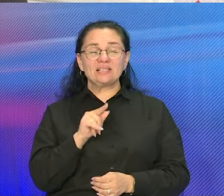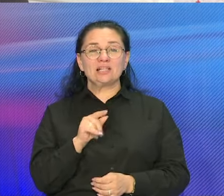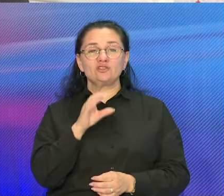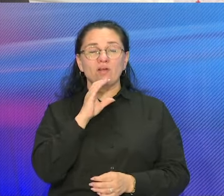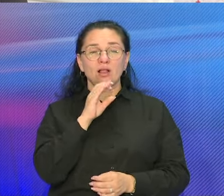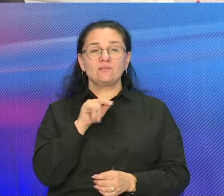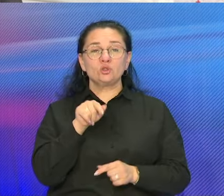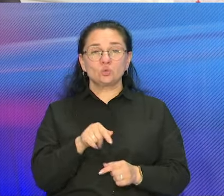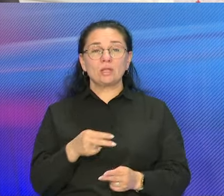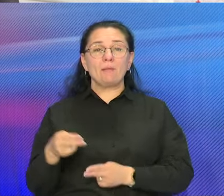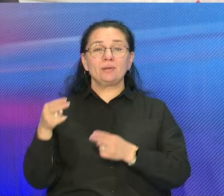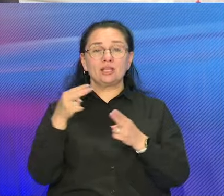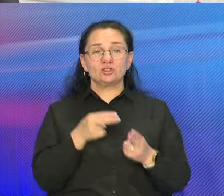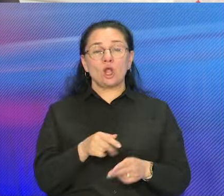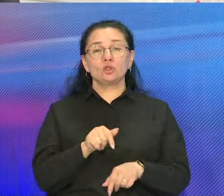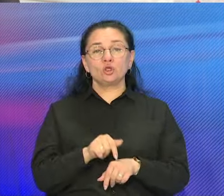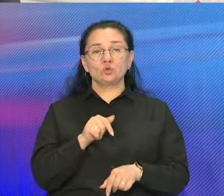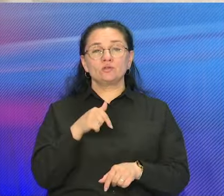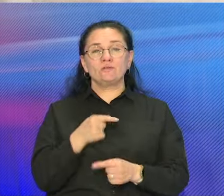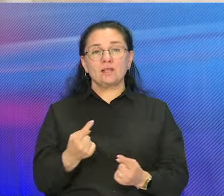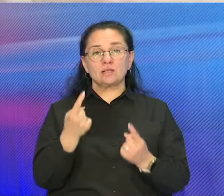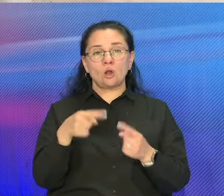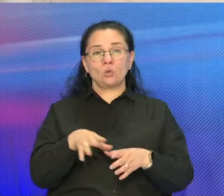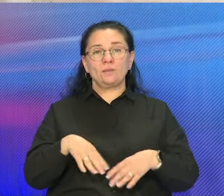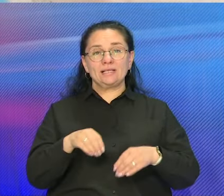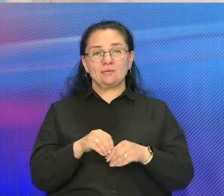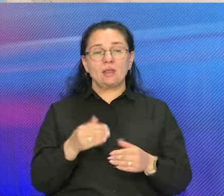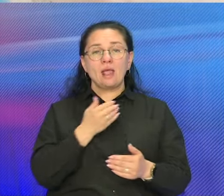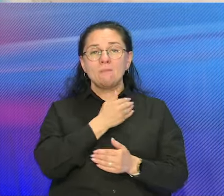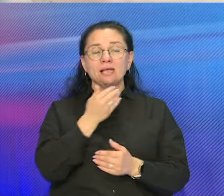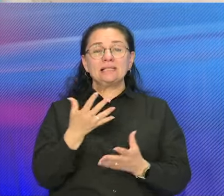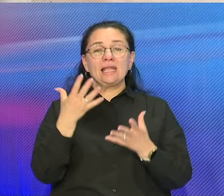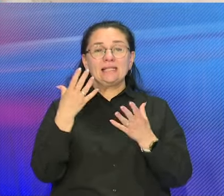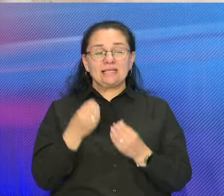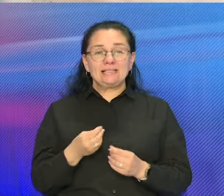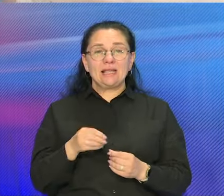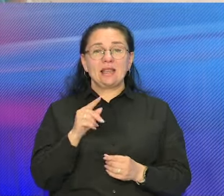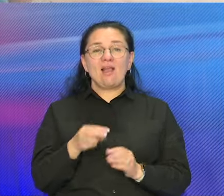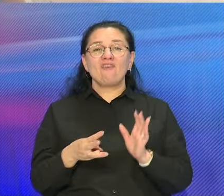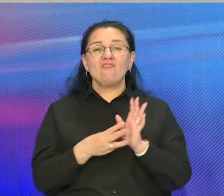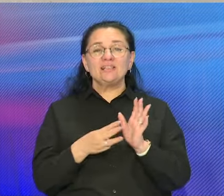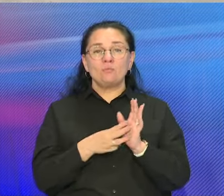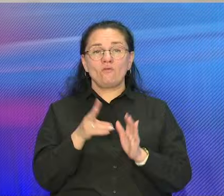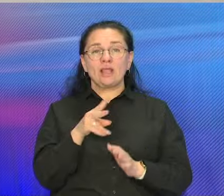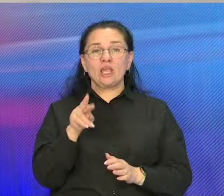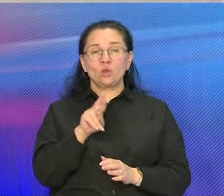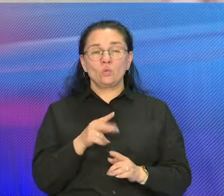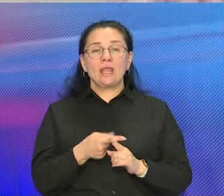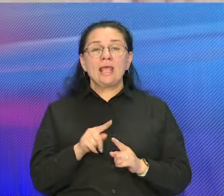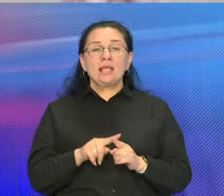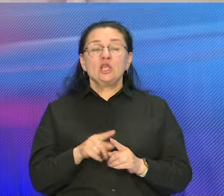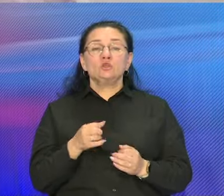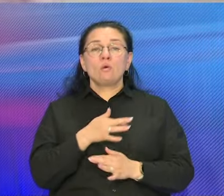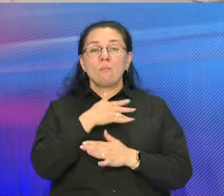приезжают и здесь себя чувствуют уже большой семьёй А пошний день отпочинку сё лета – 8 червеня Напереде ещё